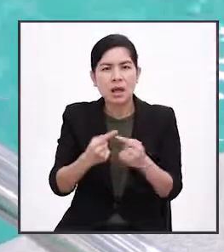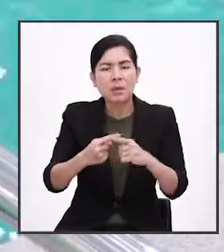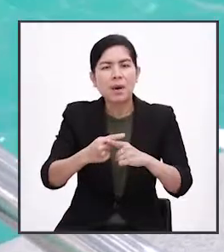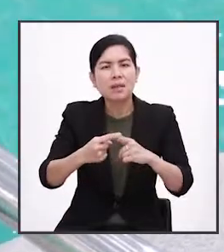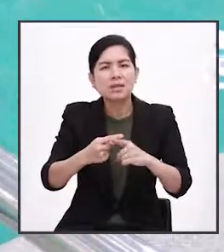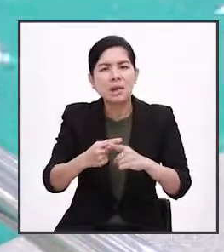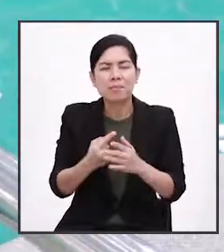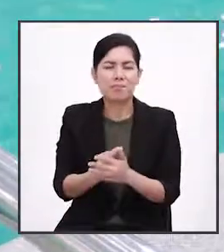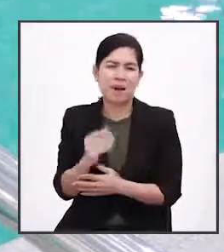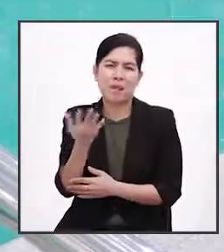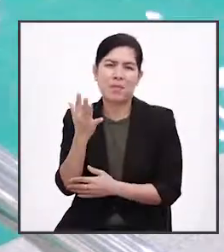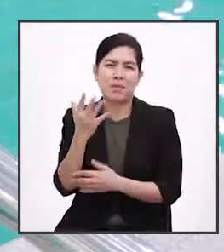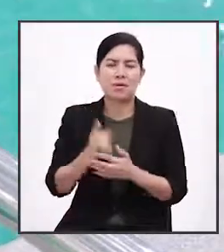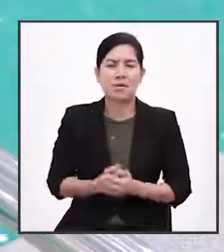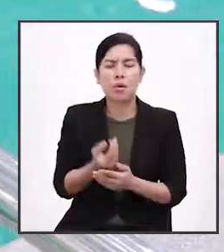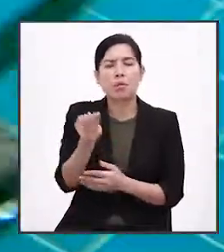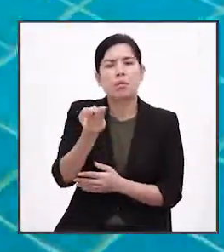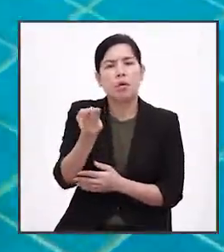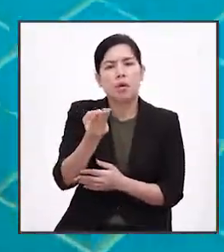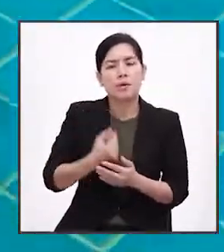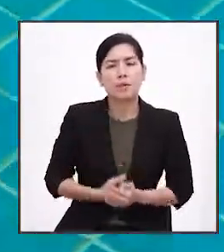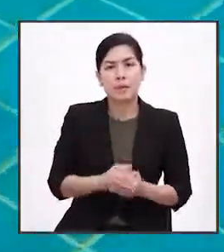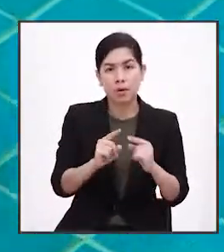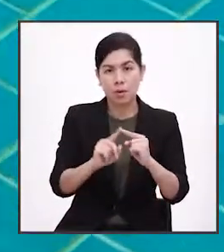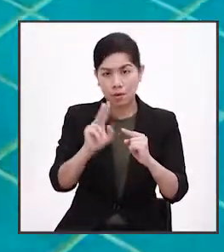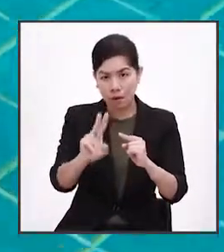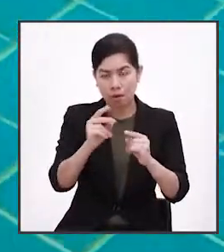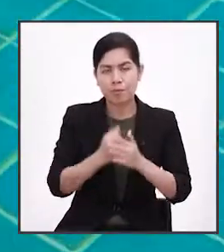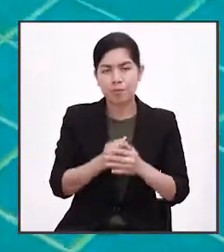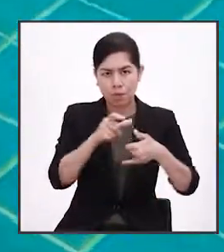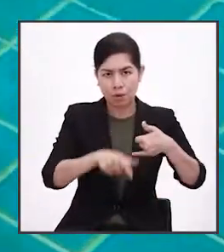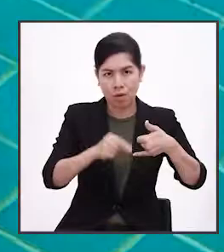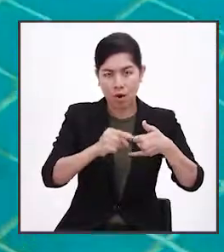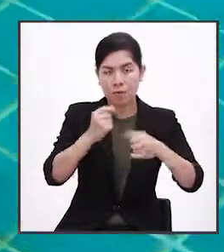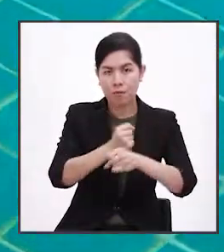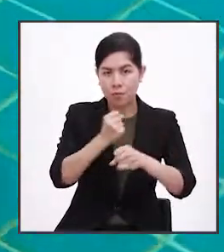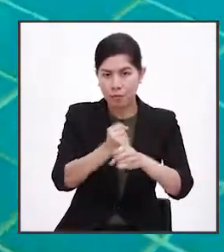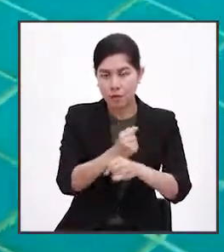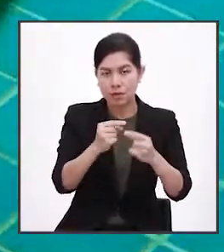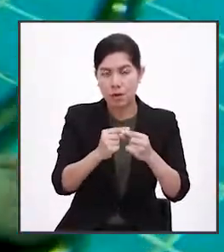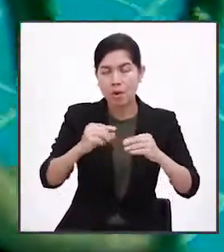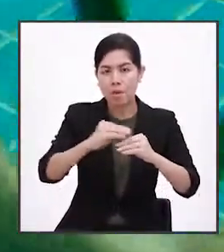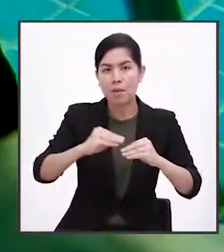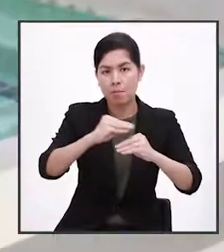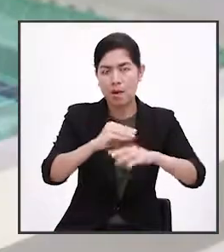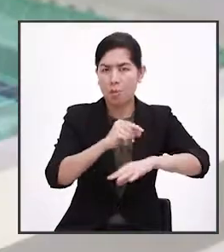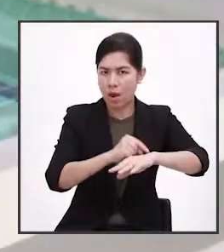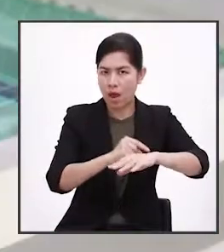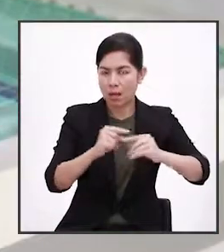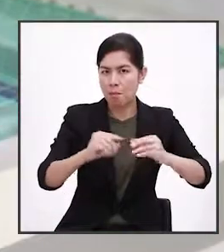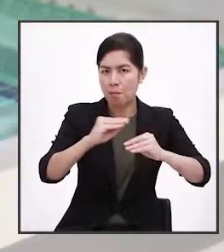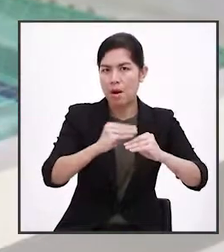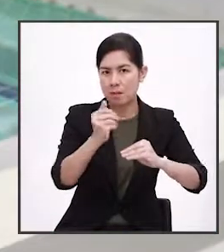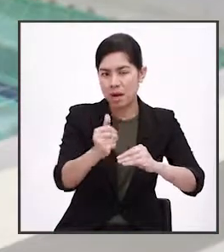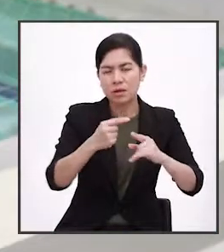ำลังกายเนี่ยจะโอกาสน้อยมากนะครับและ2คนไข้สามารถฝึกในระยะเวลาที่นานขึ้นได้เมื่อเทียบกับบนบกจะไม่มีเรื่องป